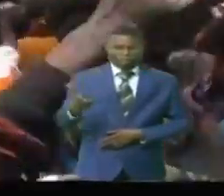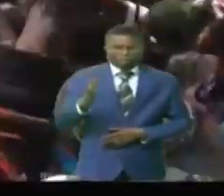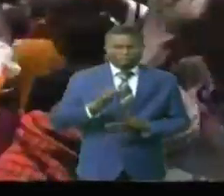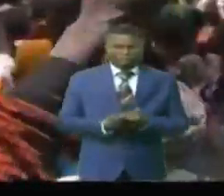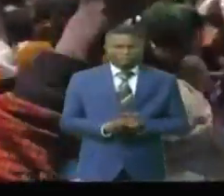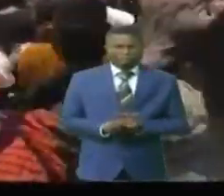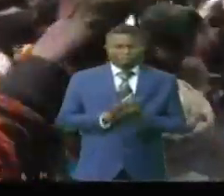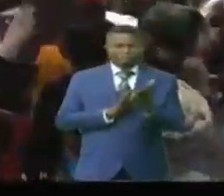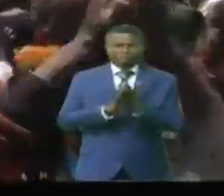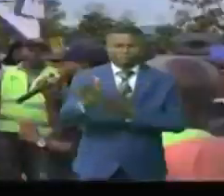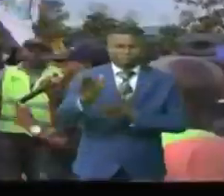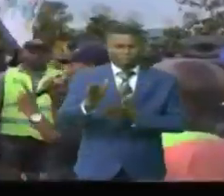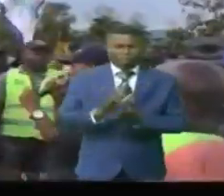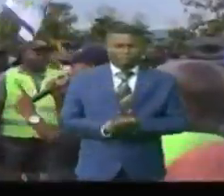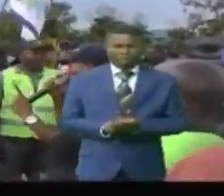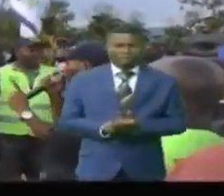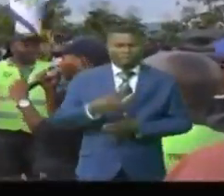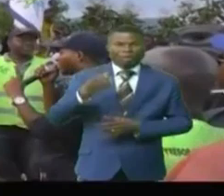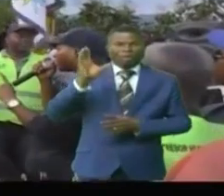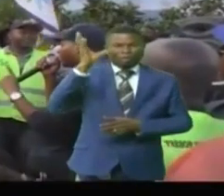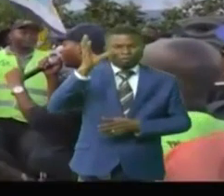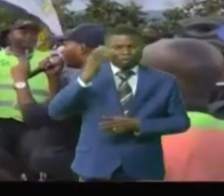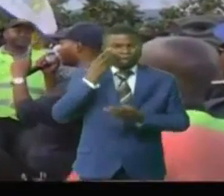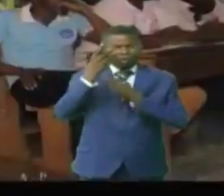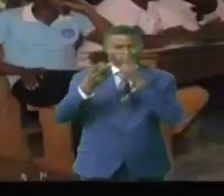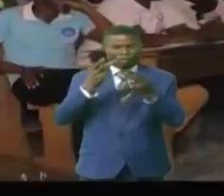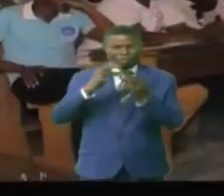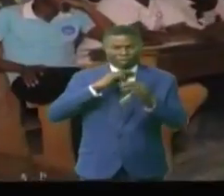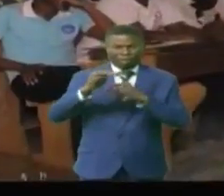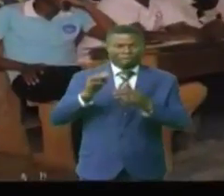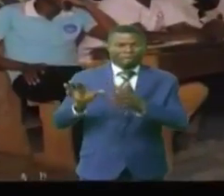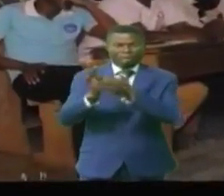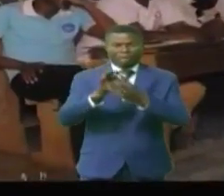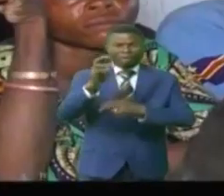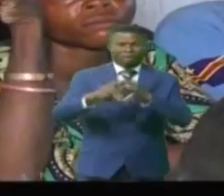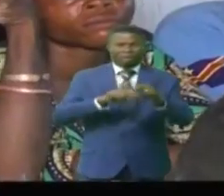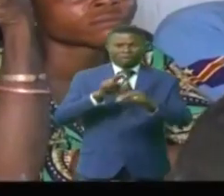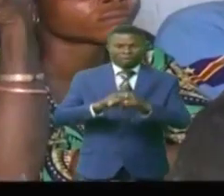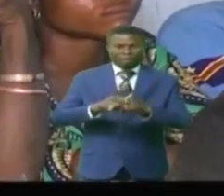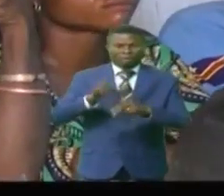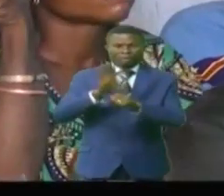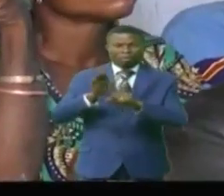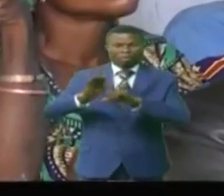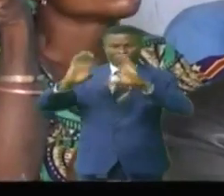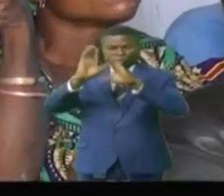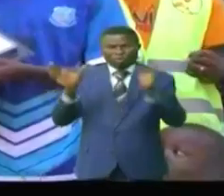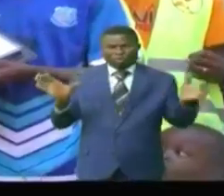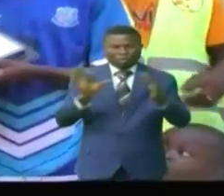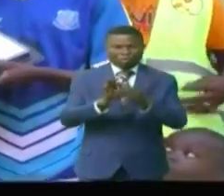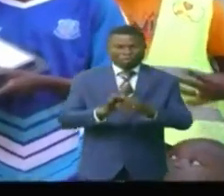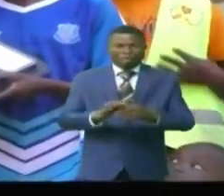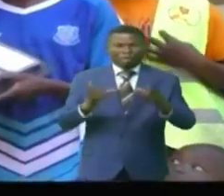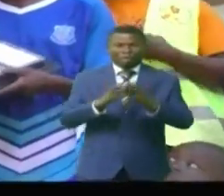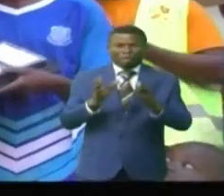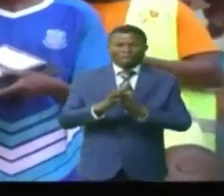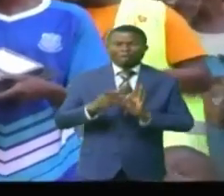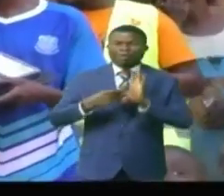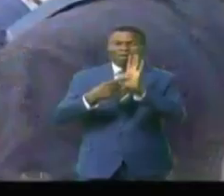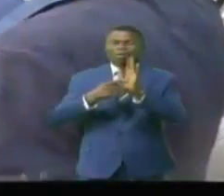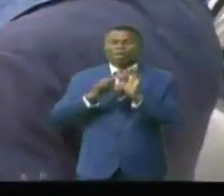Près de 15 groupements visités avec un message. L'unité nationale entre communautés accompagnée